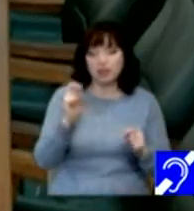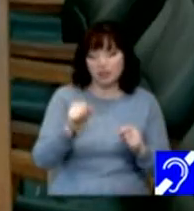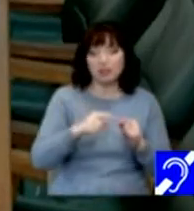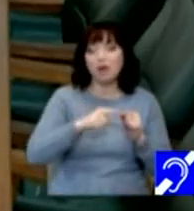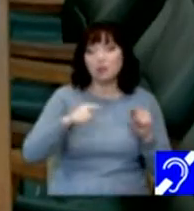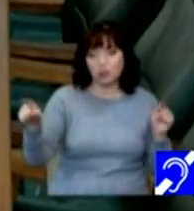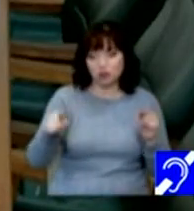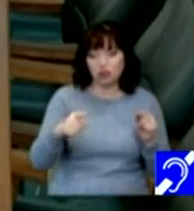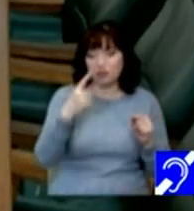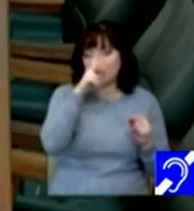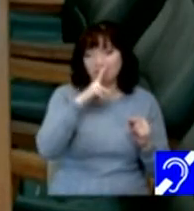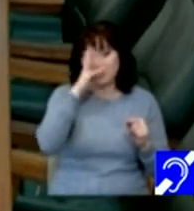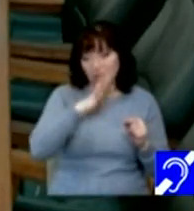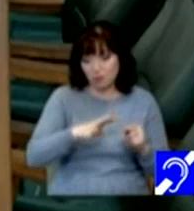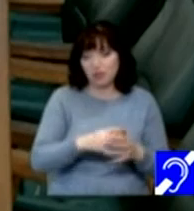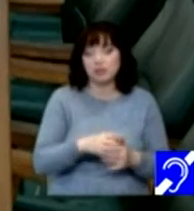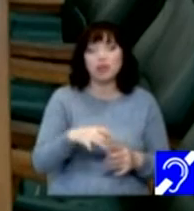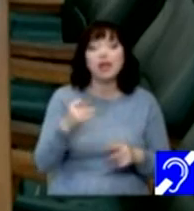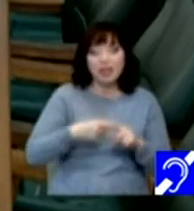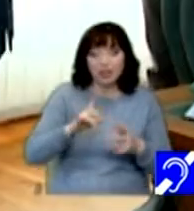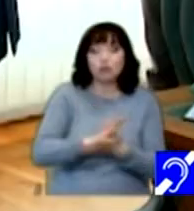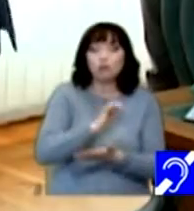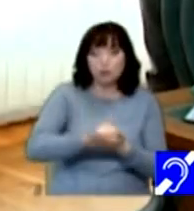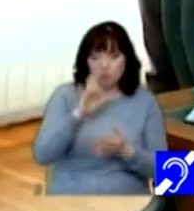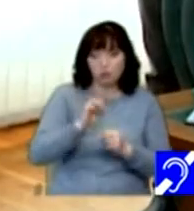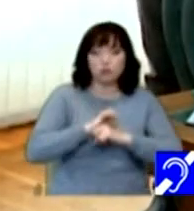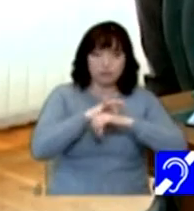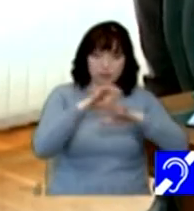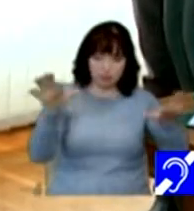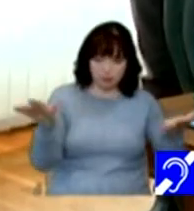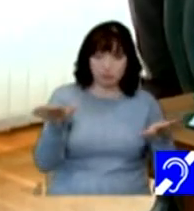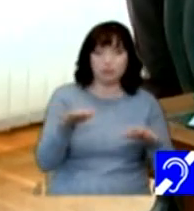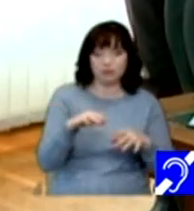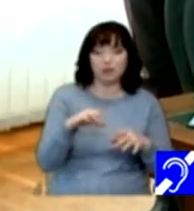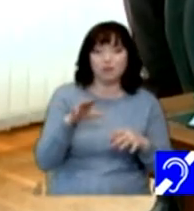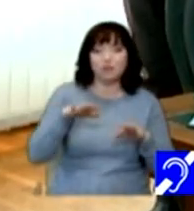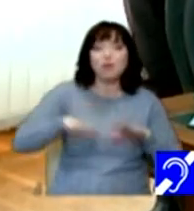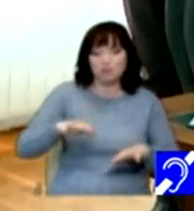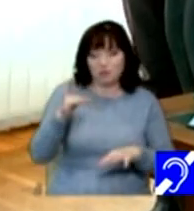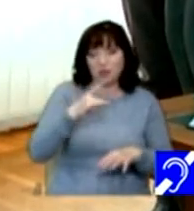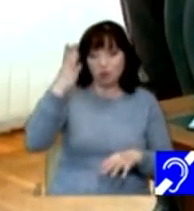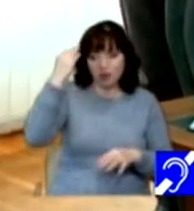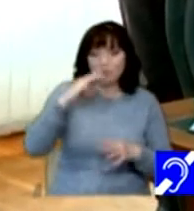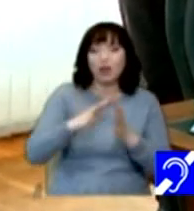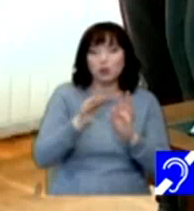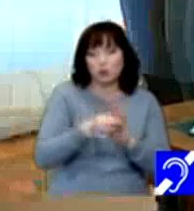ale studenților Facultății de Jurnalism vor fi difuzate și de instituțiile media regionale din Republica